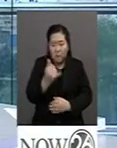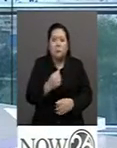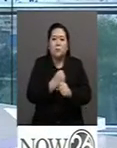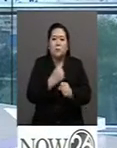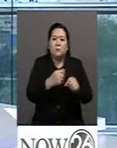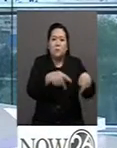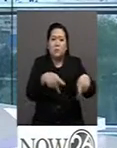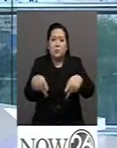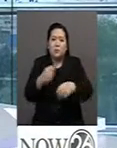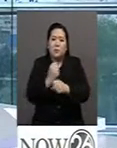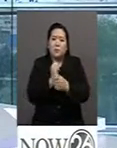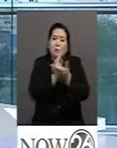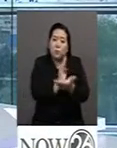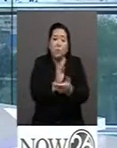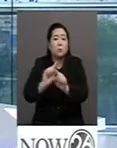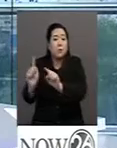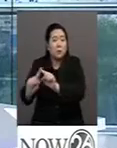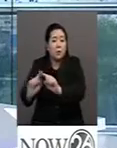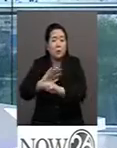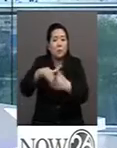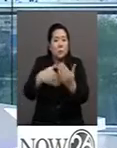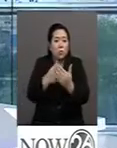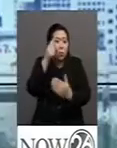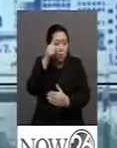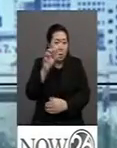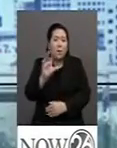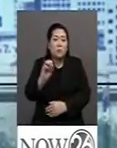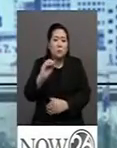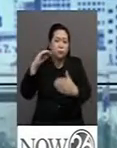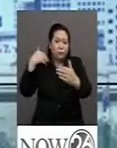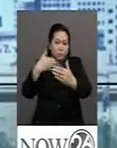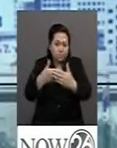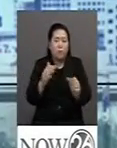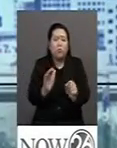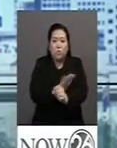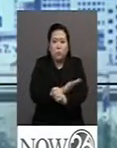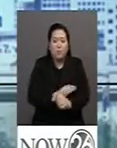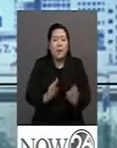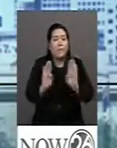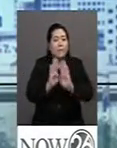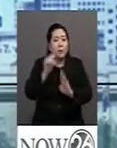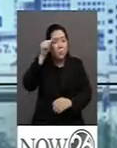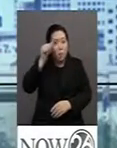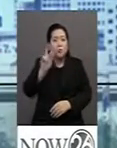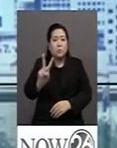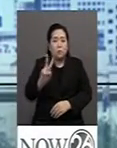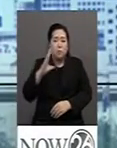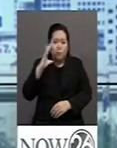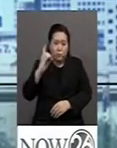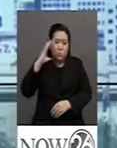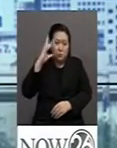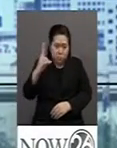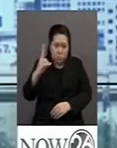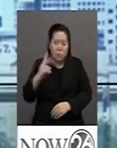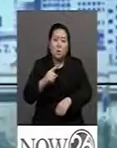พิธีทรงบำเพ็ญพระราชกุศลปัญญาสมวาน50วันนะครับโดยจะปิดเป็นเวลา2วันด้วยกันแล้วก็ในช่วงเวล